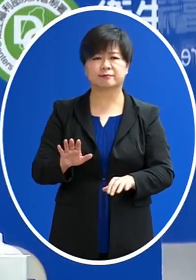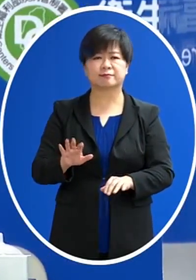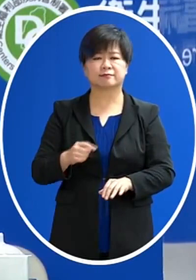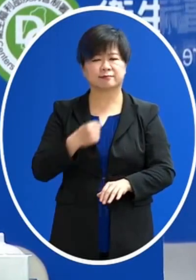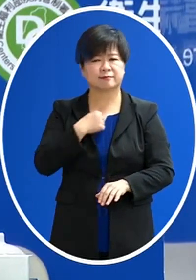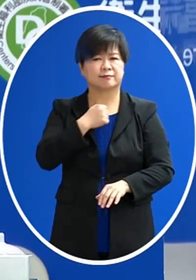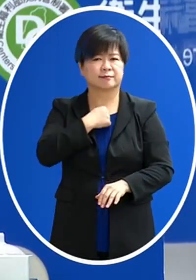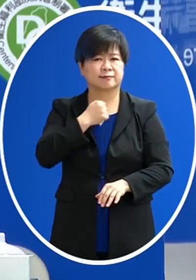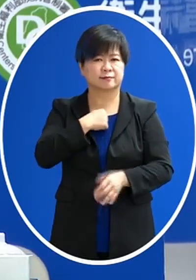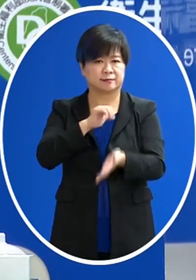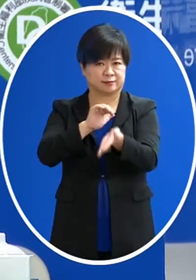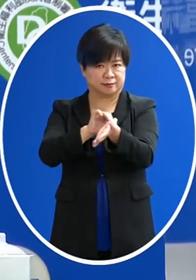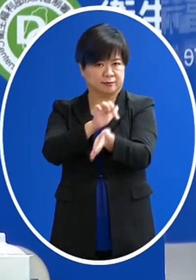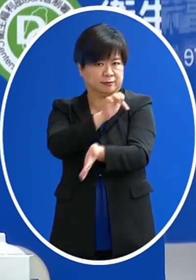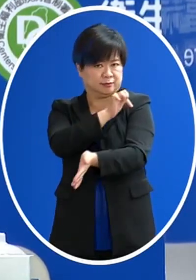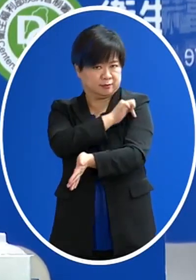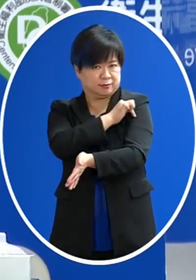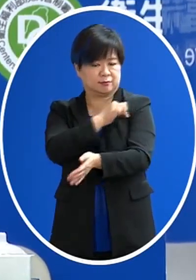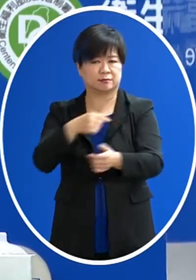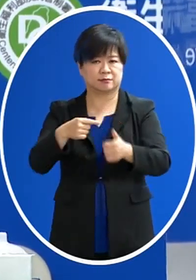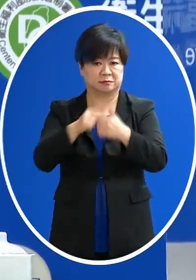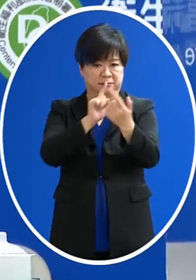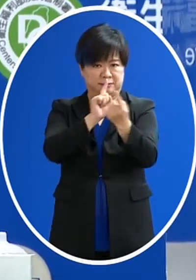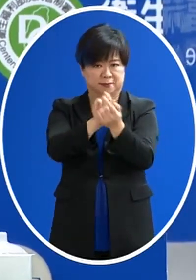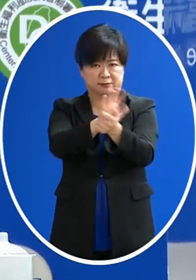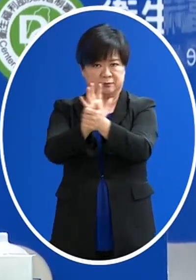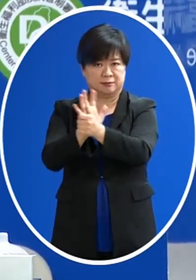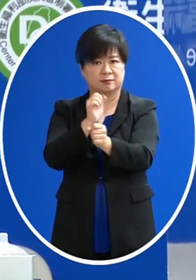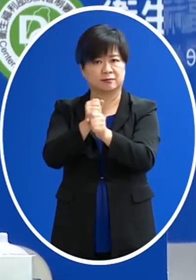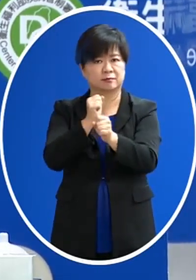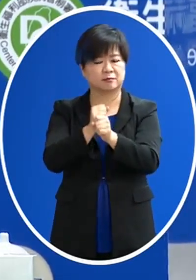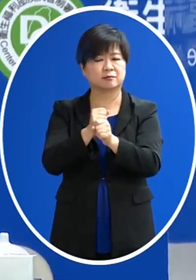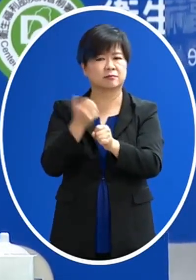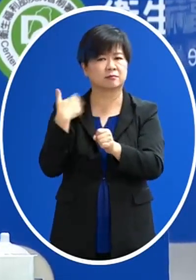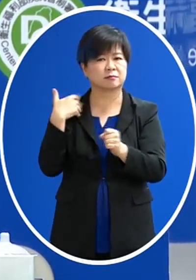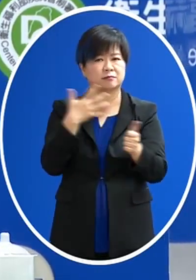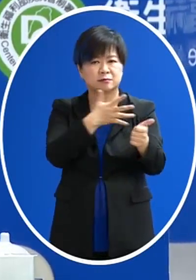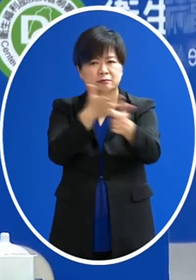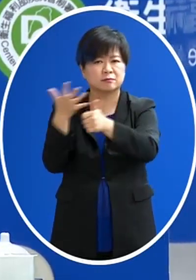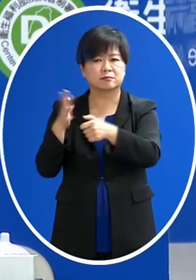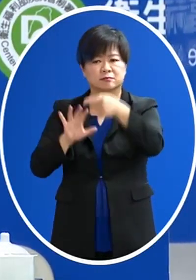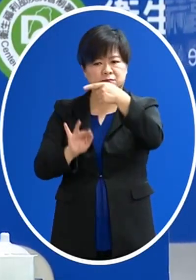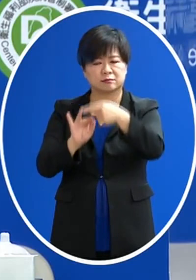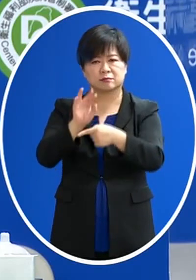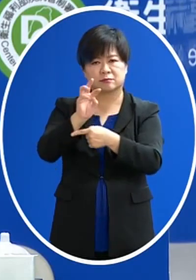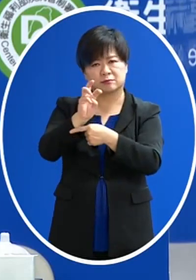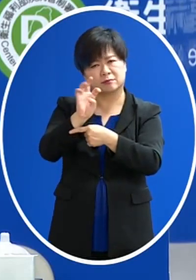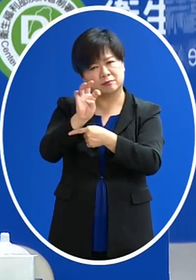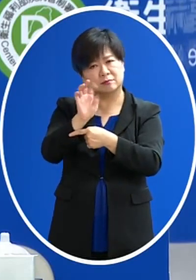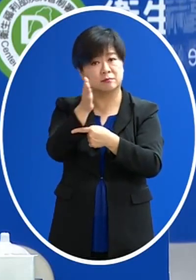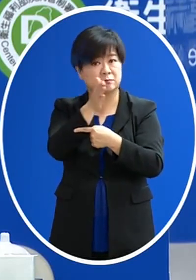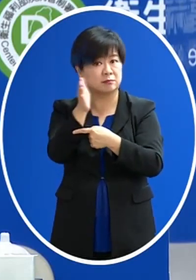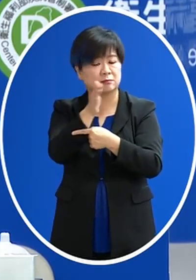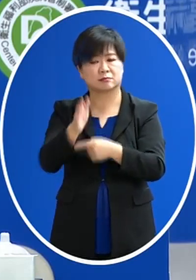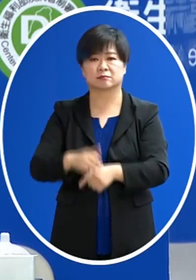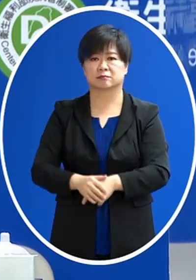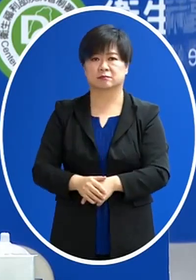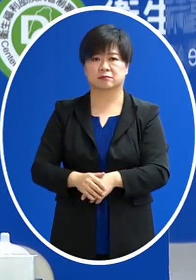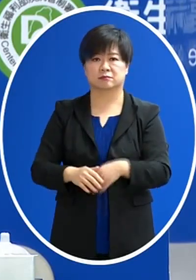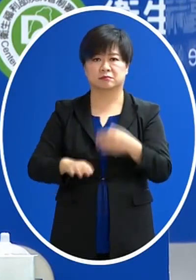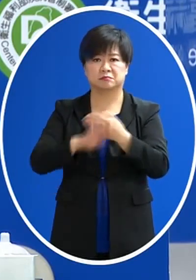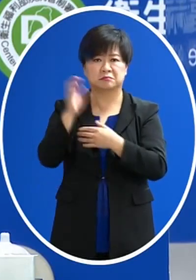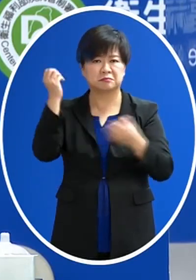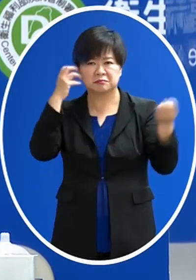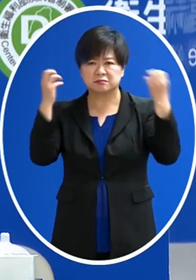道要医护人员第一线也在做调查了，大概3-4成左右啦，嘿，所以并没有外界